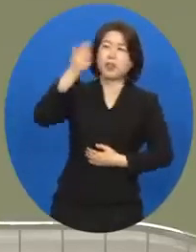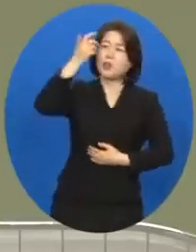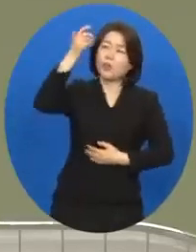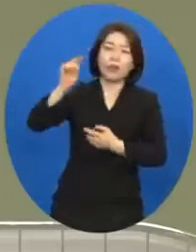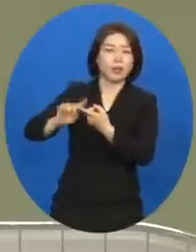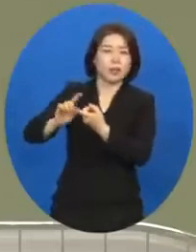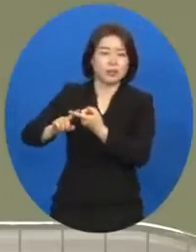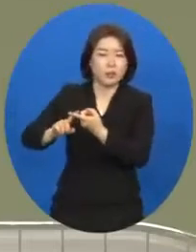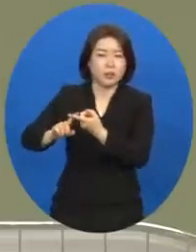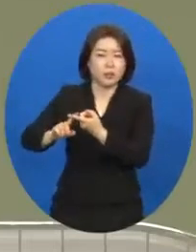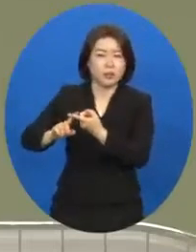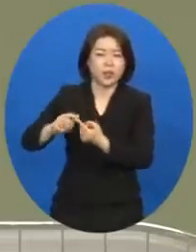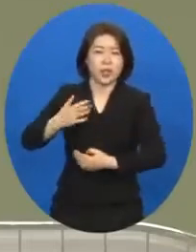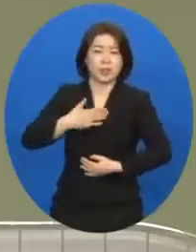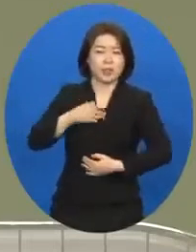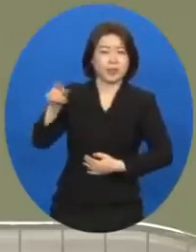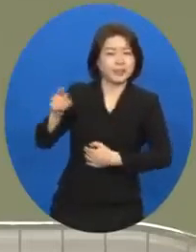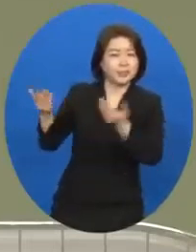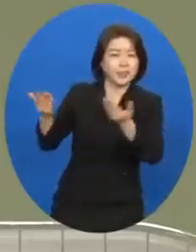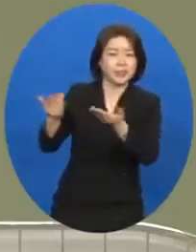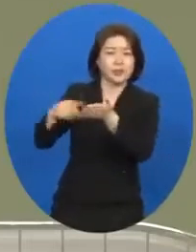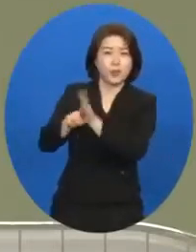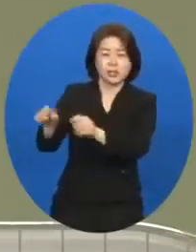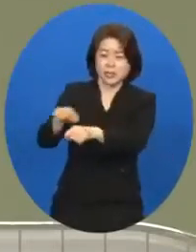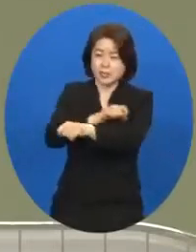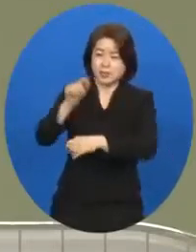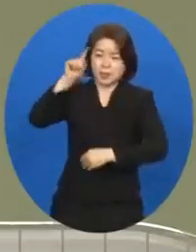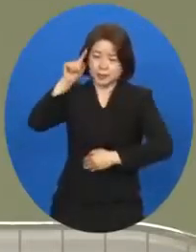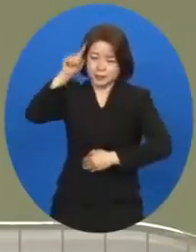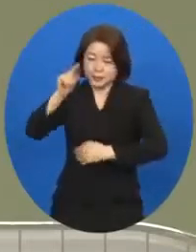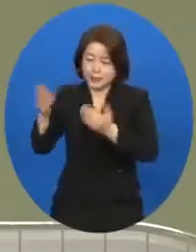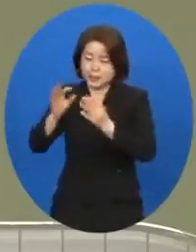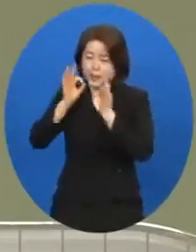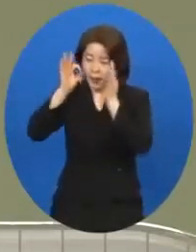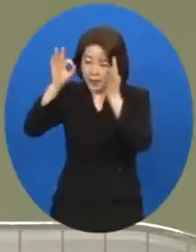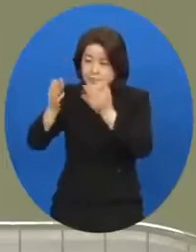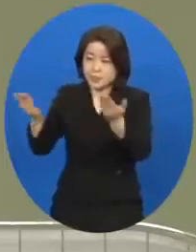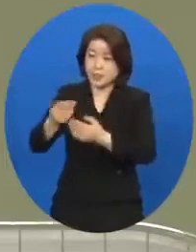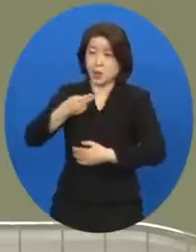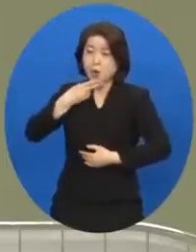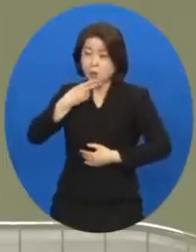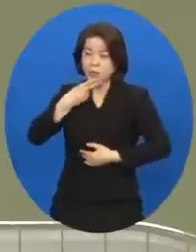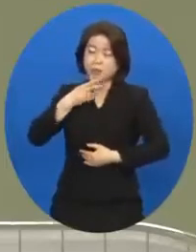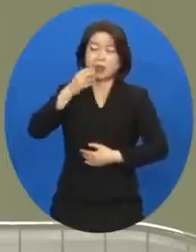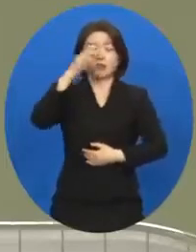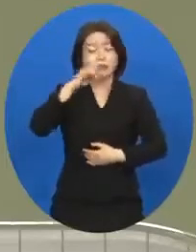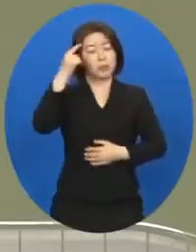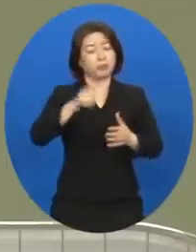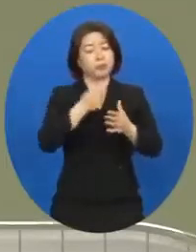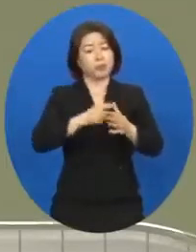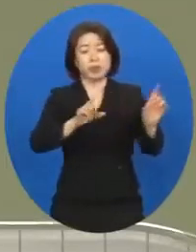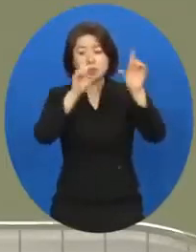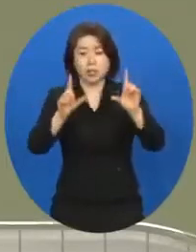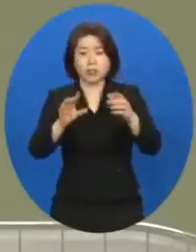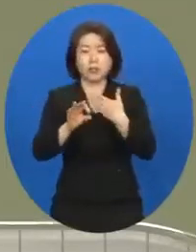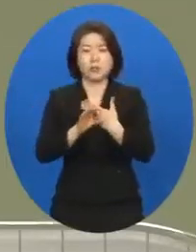대해서 내가 그 일을 위해서 특별히 신경 쓰는 일이나 노력하는 거 없이 산다면 대단히